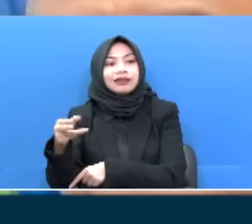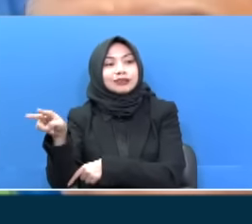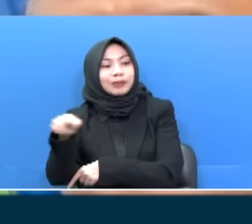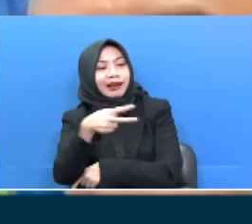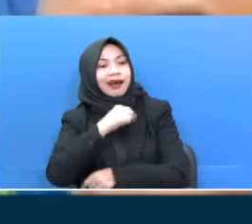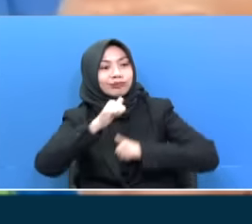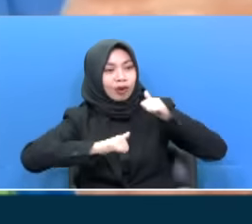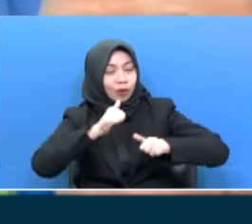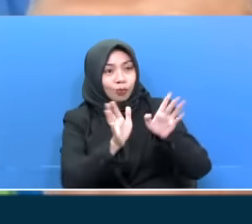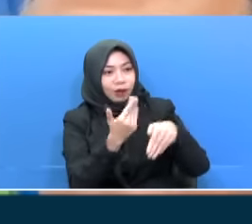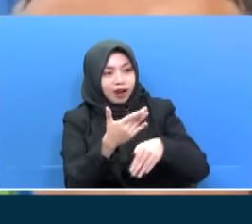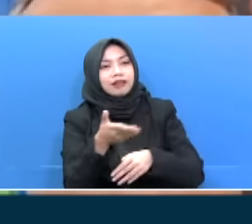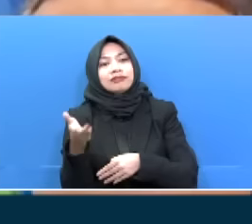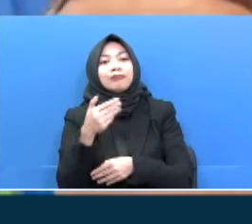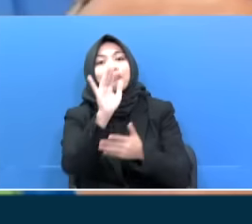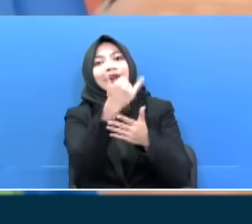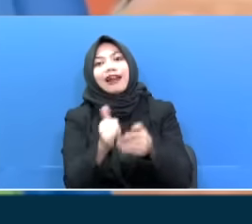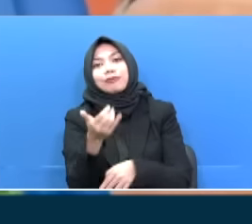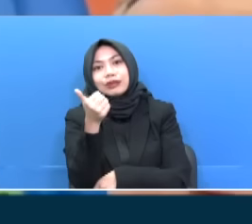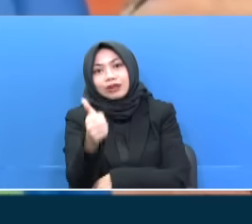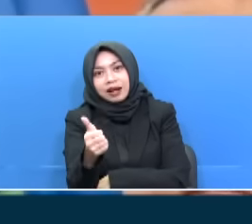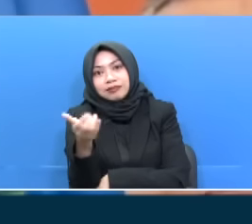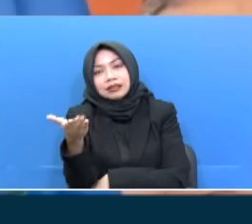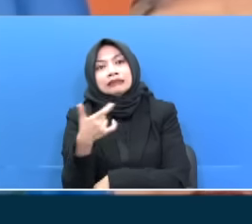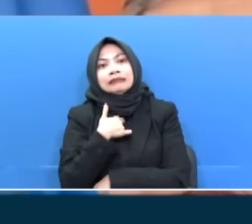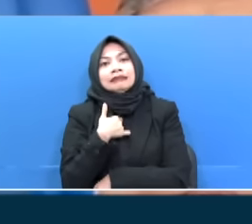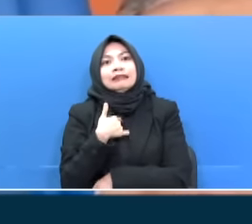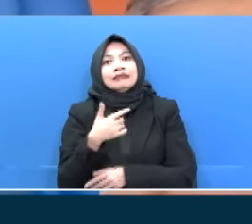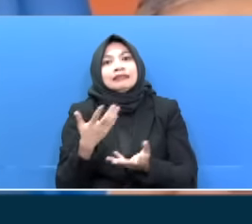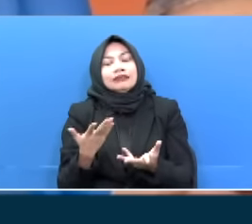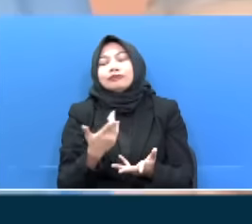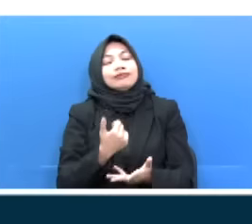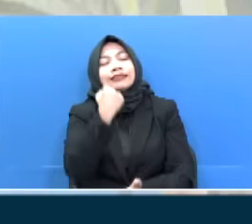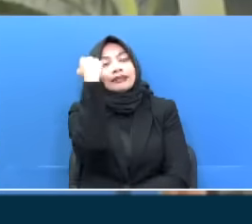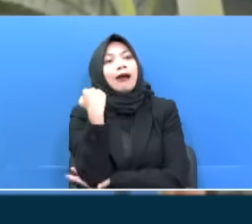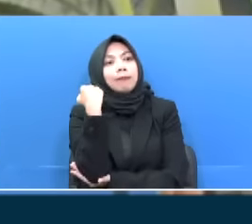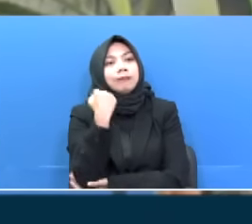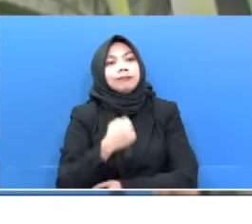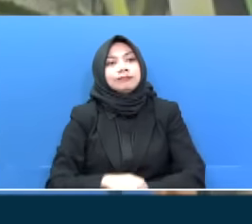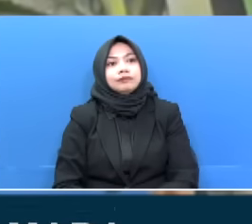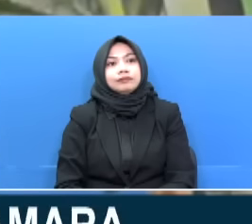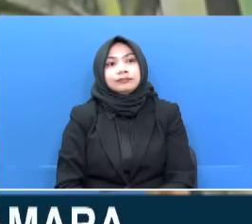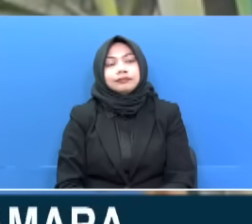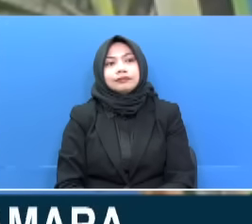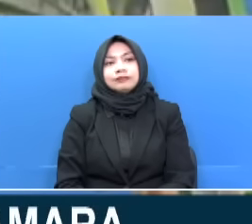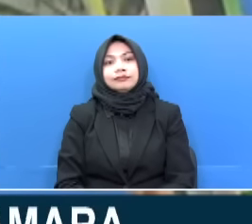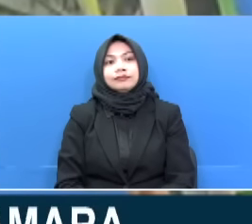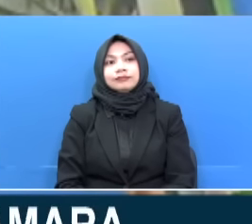dari saya sih itu kejam kejam Saya